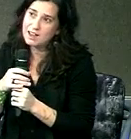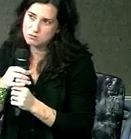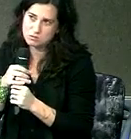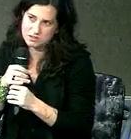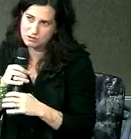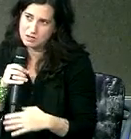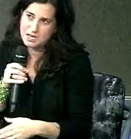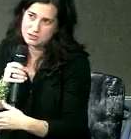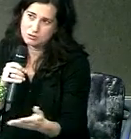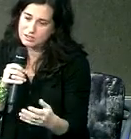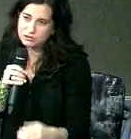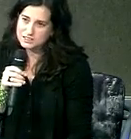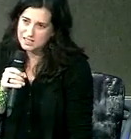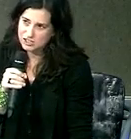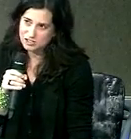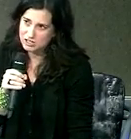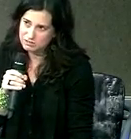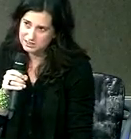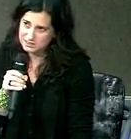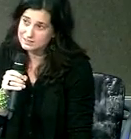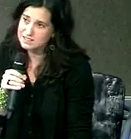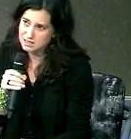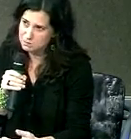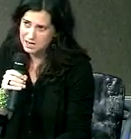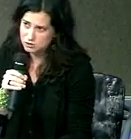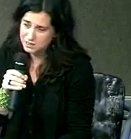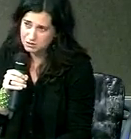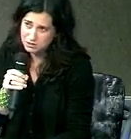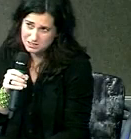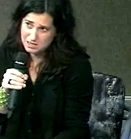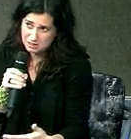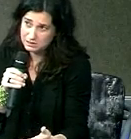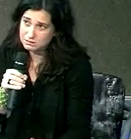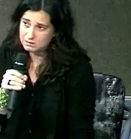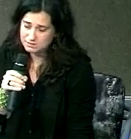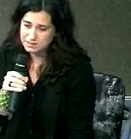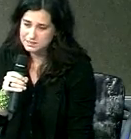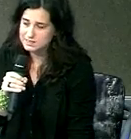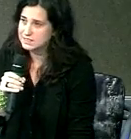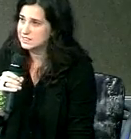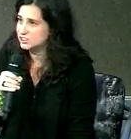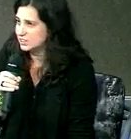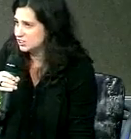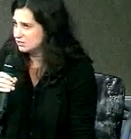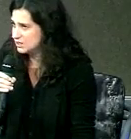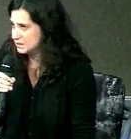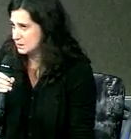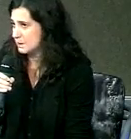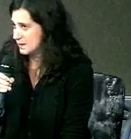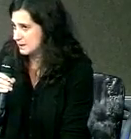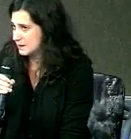la vraie consommation. Si on fait juste des recherches avec les tests de repérage précoce, dans un sens